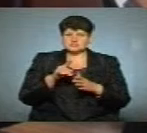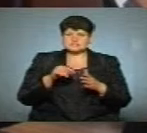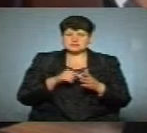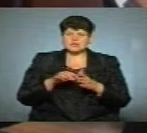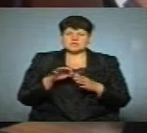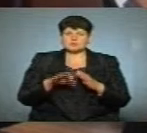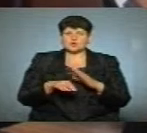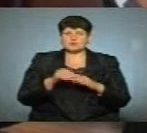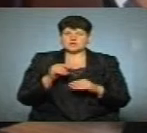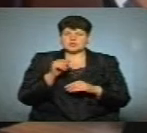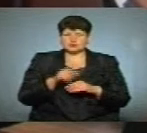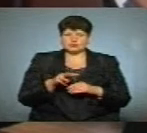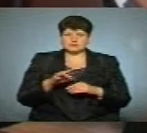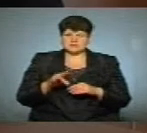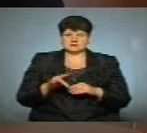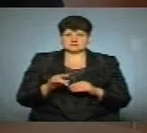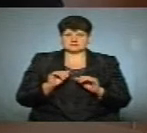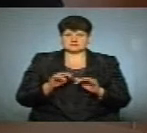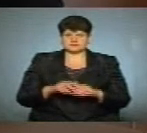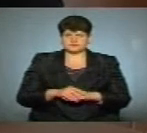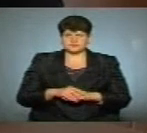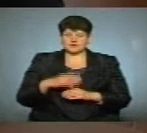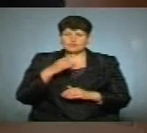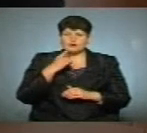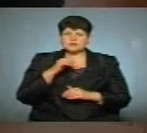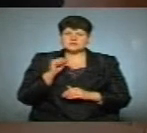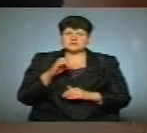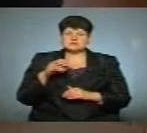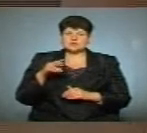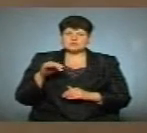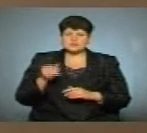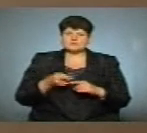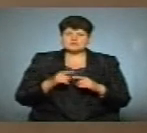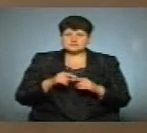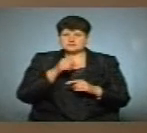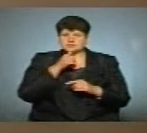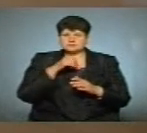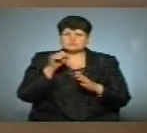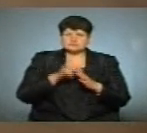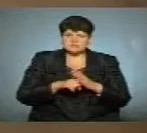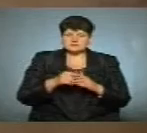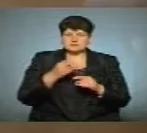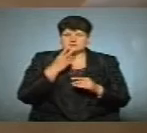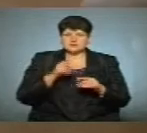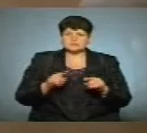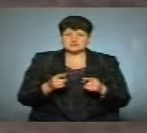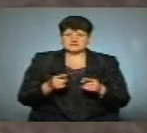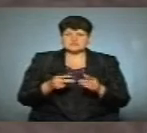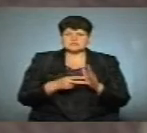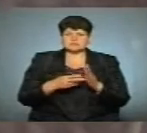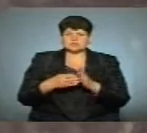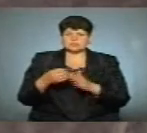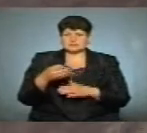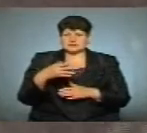про обрання йому міри запобіжного заходу. За словами Андріани Слободян, такий замах на вбивство передбачає ув'язнення від 7 до 15